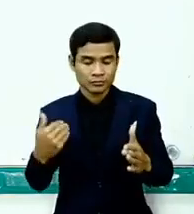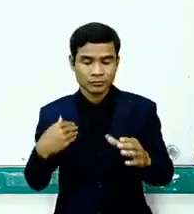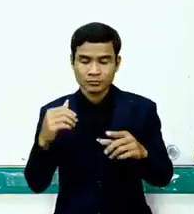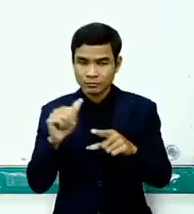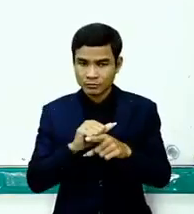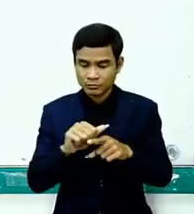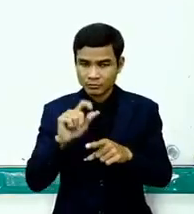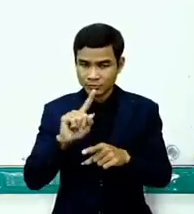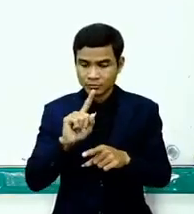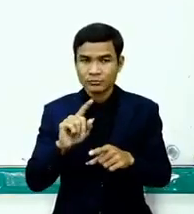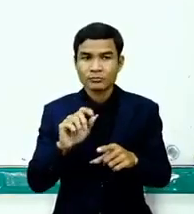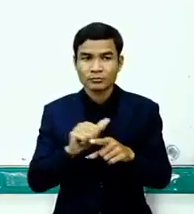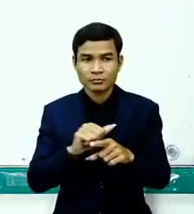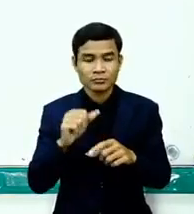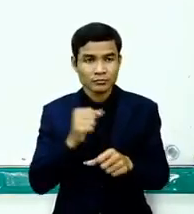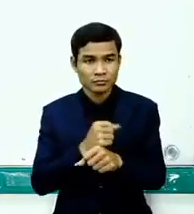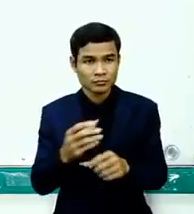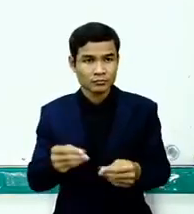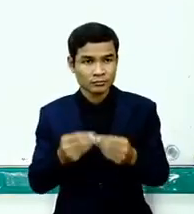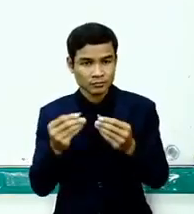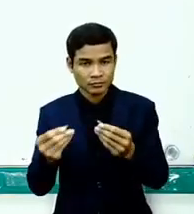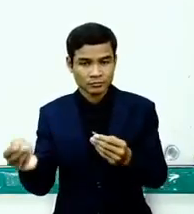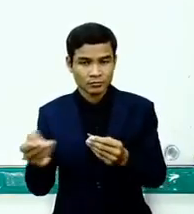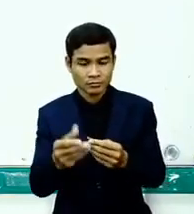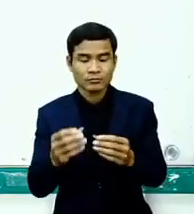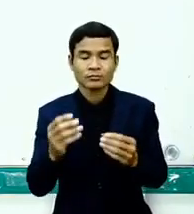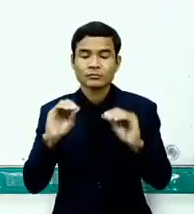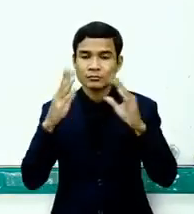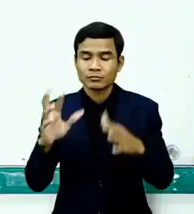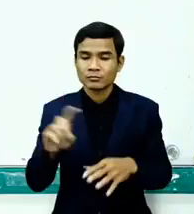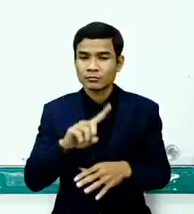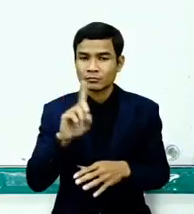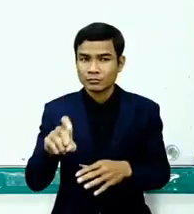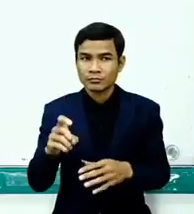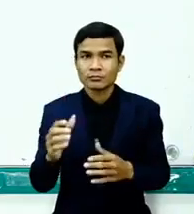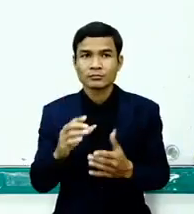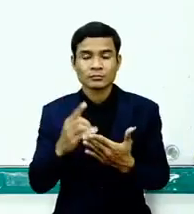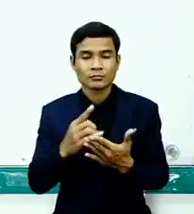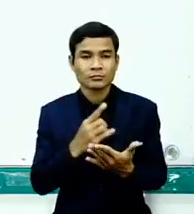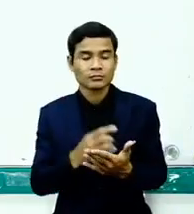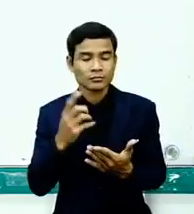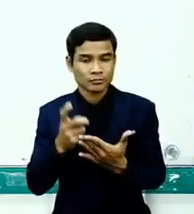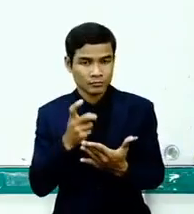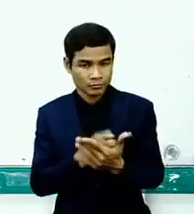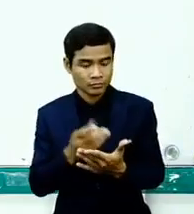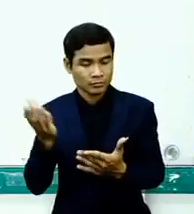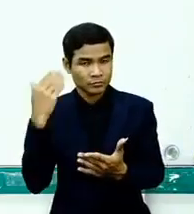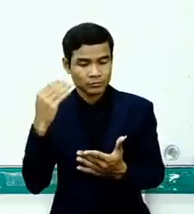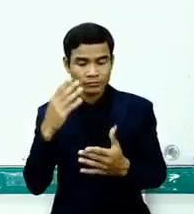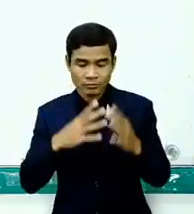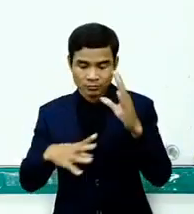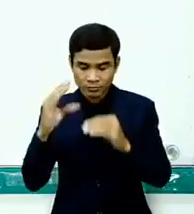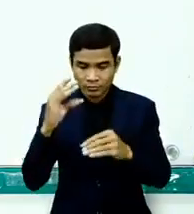ធ្វើចាប៉ុន្តែមុននឹងអ្នកគ្រូឲ្យកូនធ្វើអ្នកគ្រូសូមសួរកូនសិនថាតើមេរៀនគណិតវិទ្យាយើងថ្ងៃមុនយើង